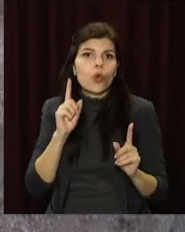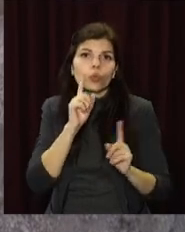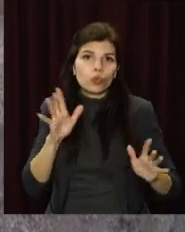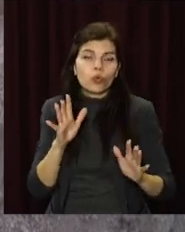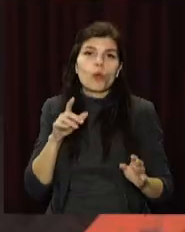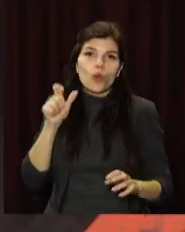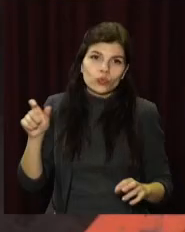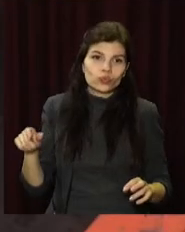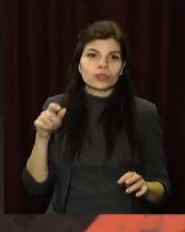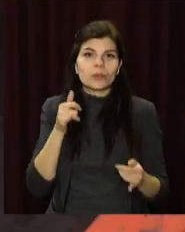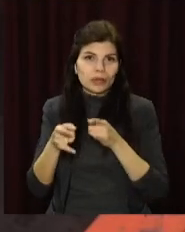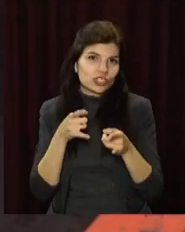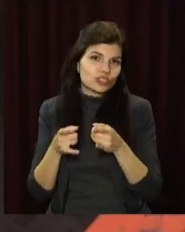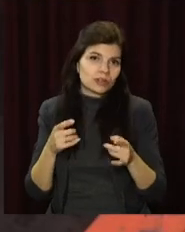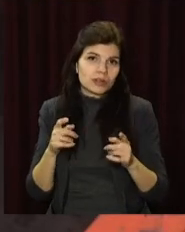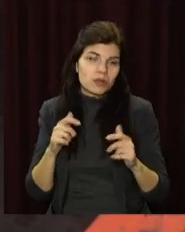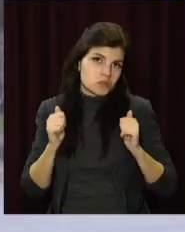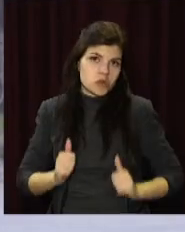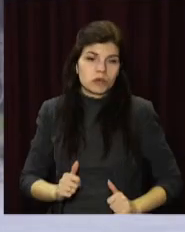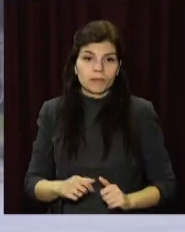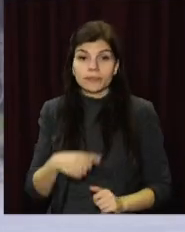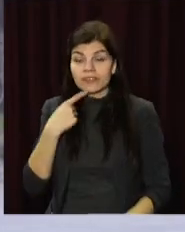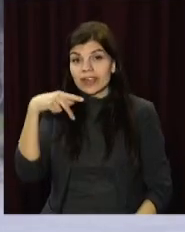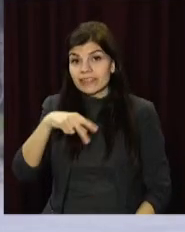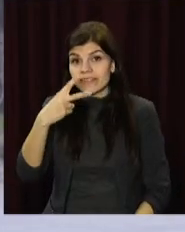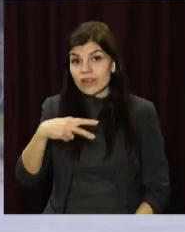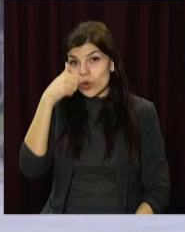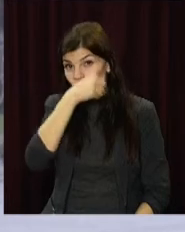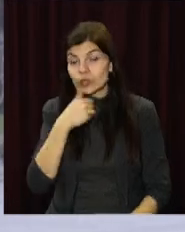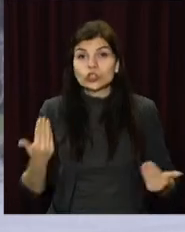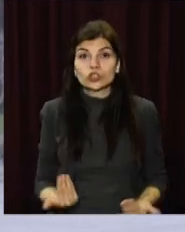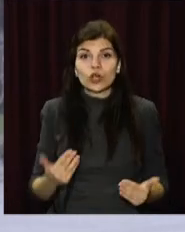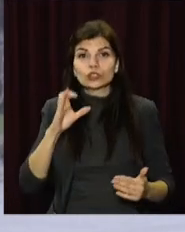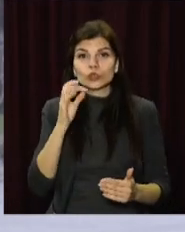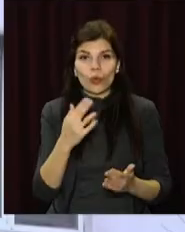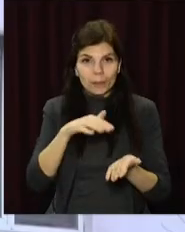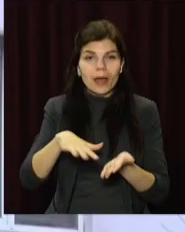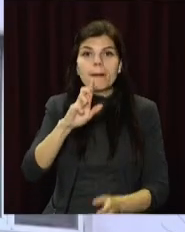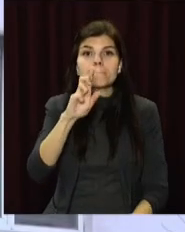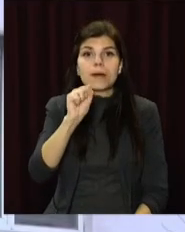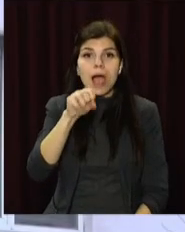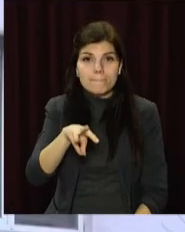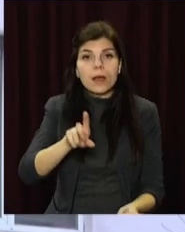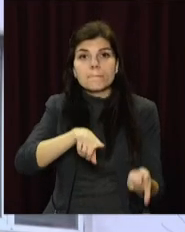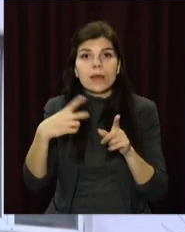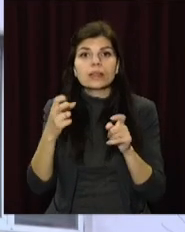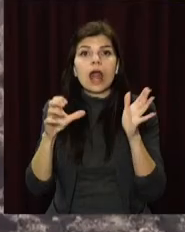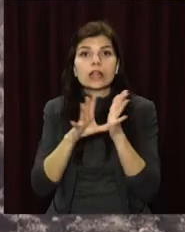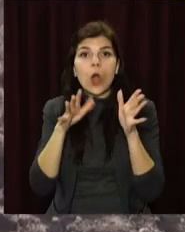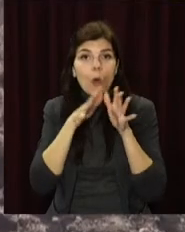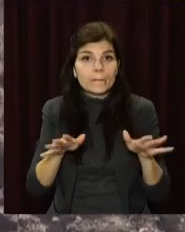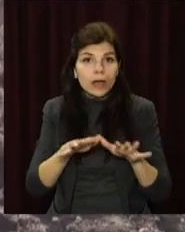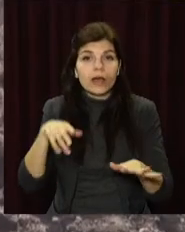нашим клієнтам і жителям цього мікрорайону. У 2020 році жителів соцміста та БАМ перевели на електроопалення.